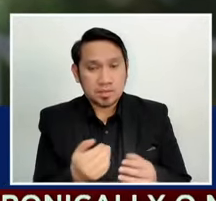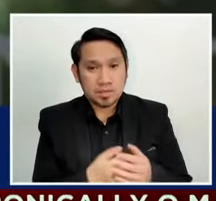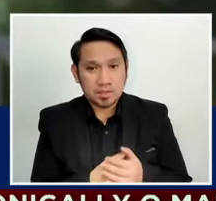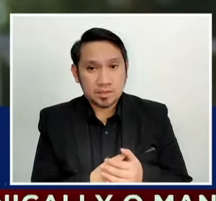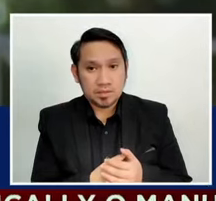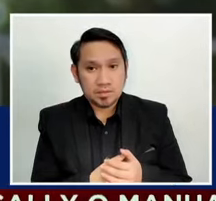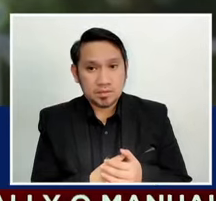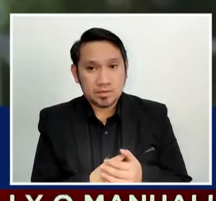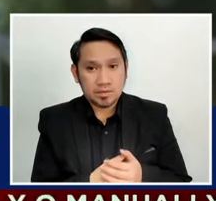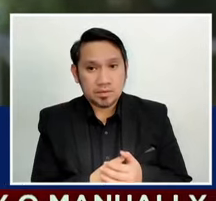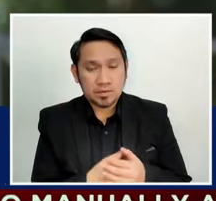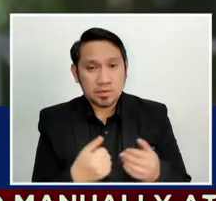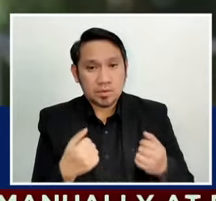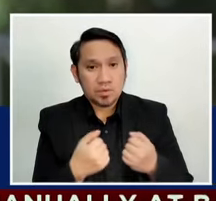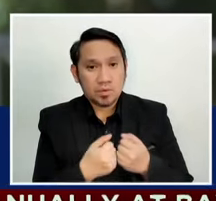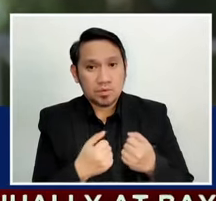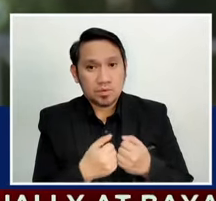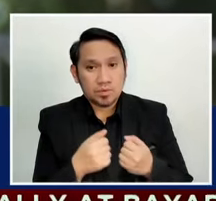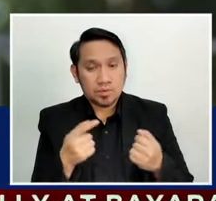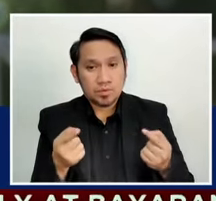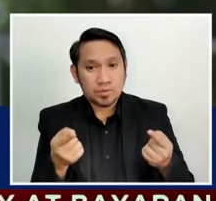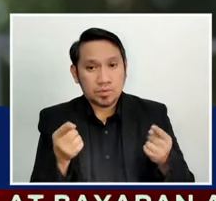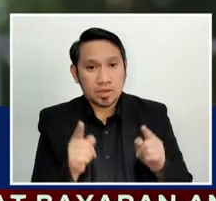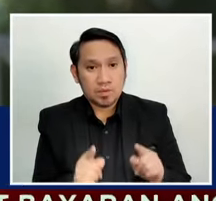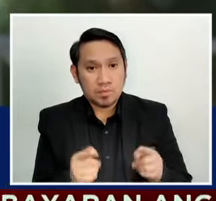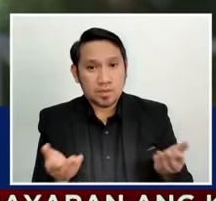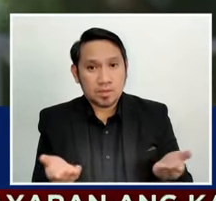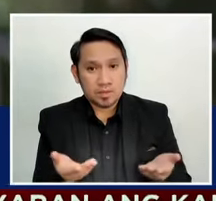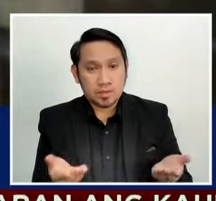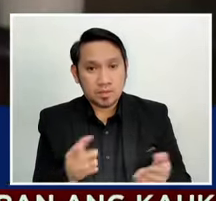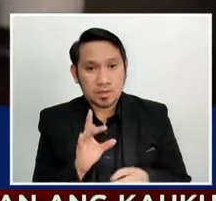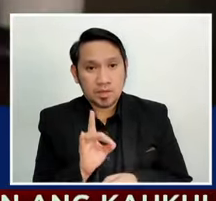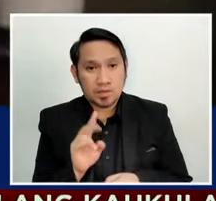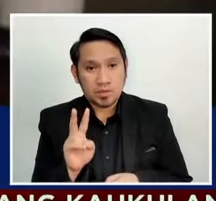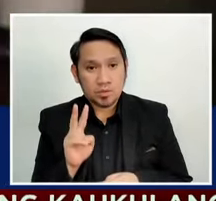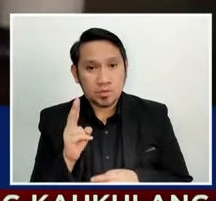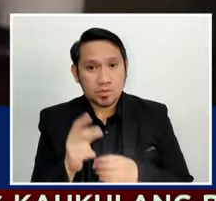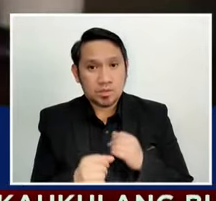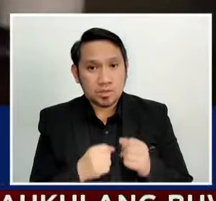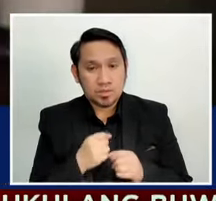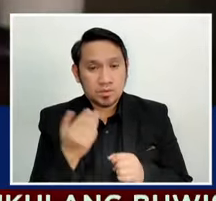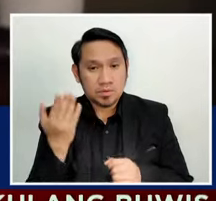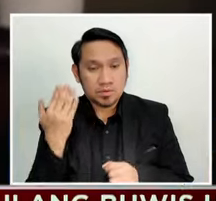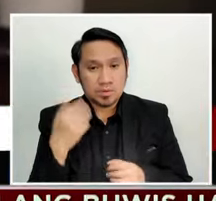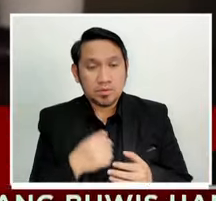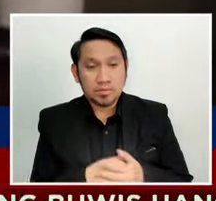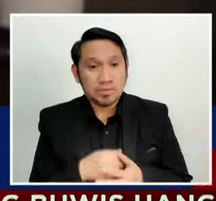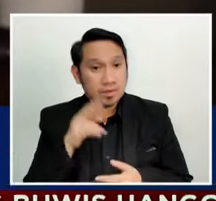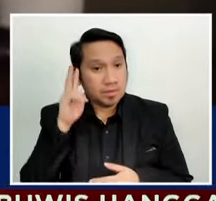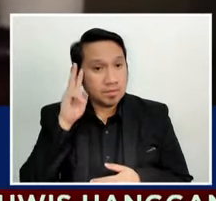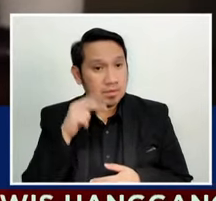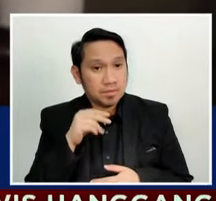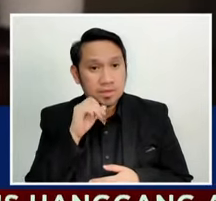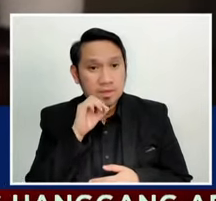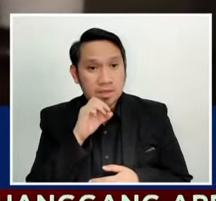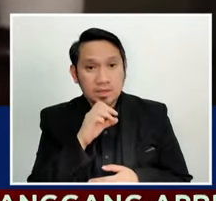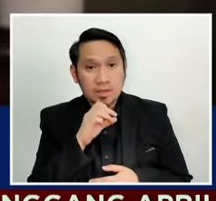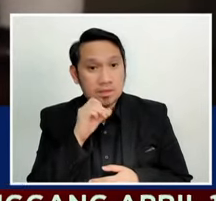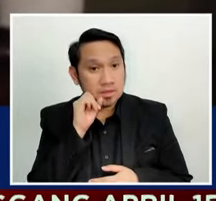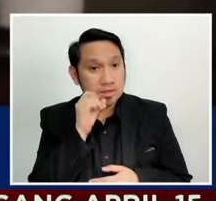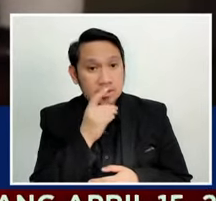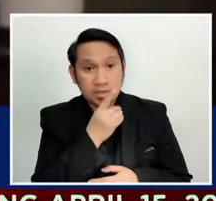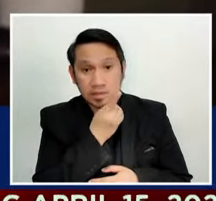the fighting that took place here 82 years ago. Tiniyak naman ni Vice President at Education Secretary